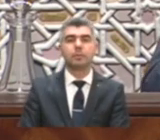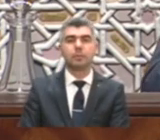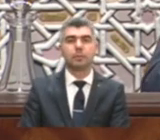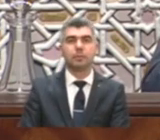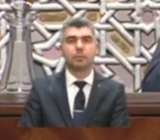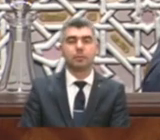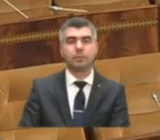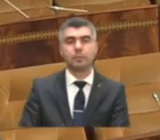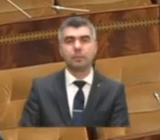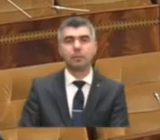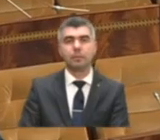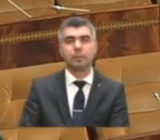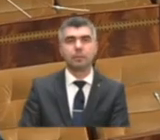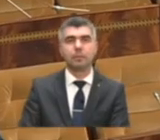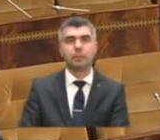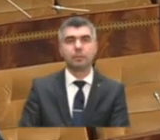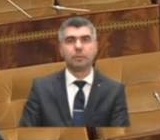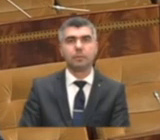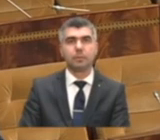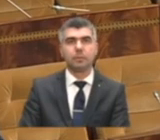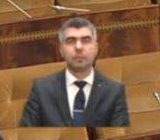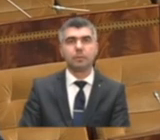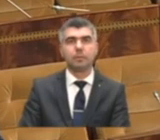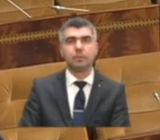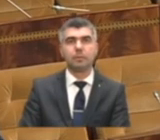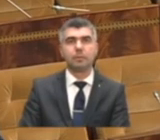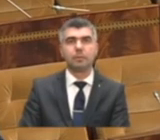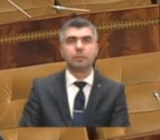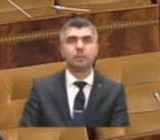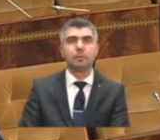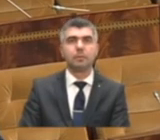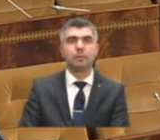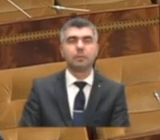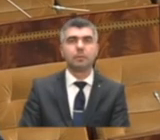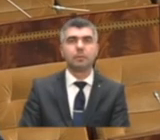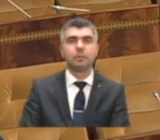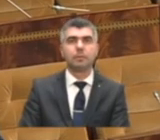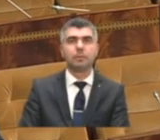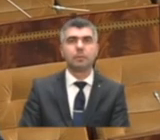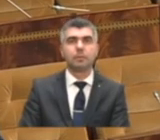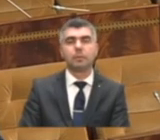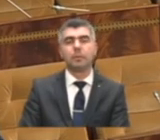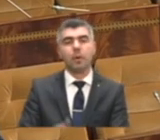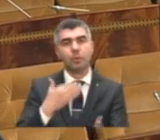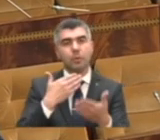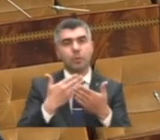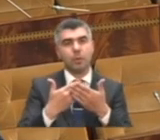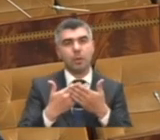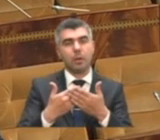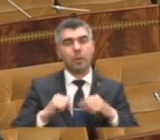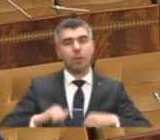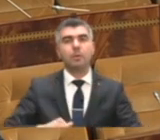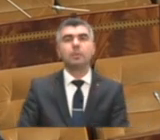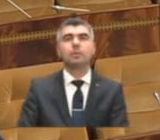المحترم. تفضل سير حيوي. شكرا سيد